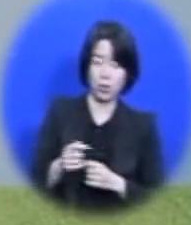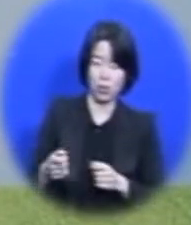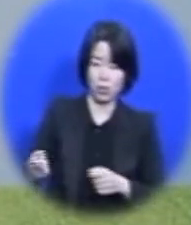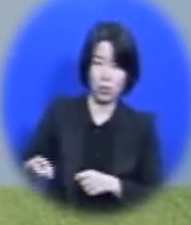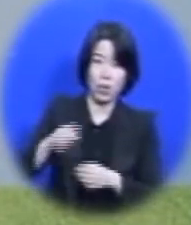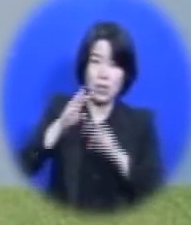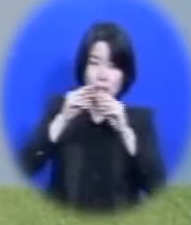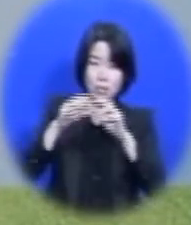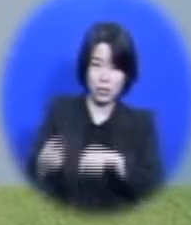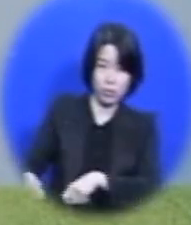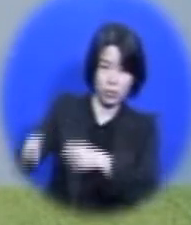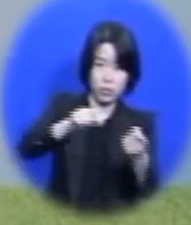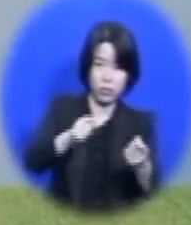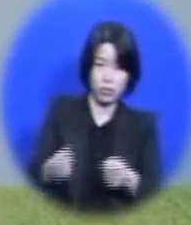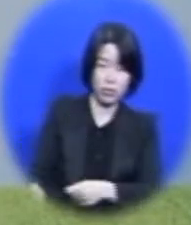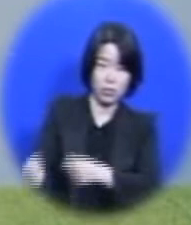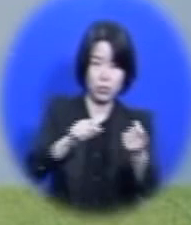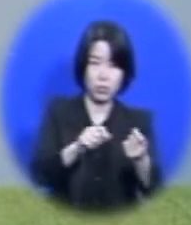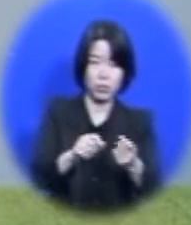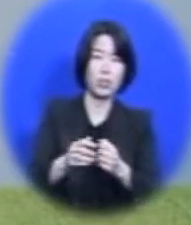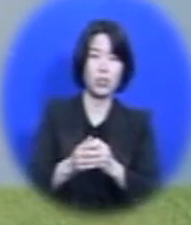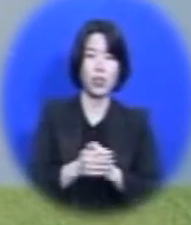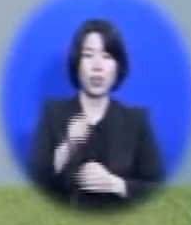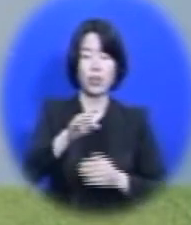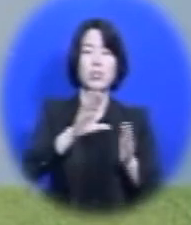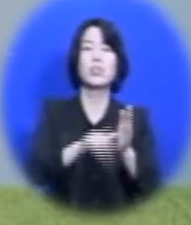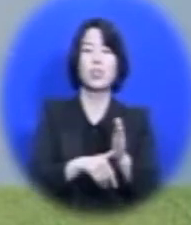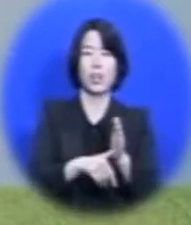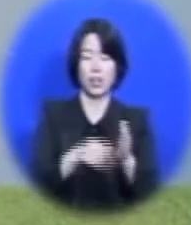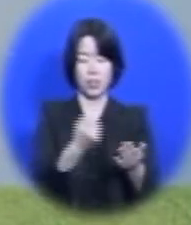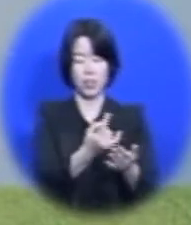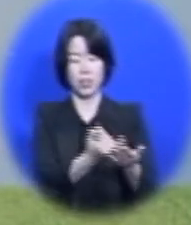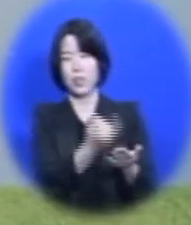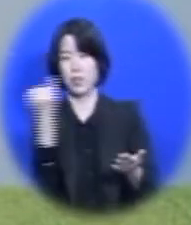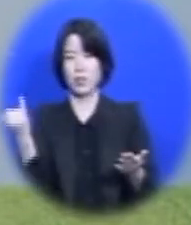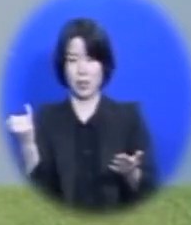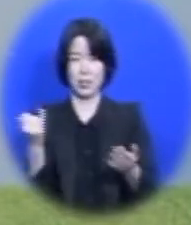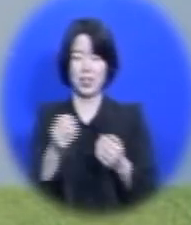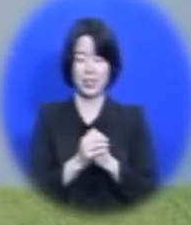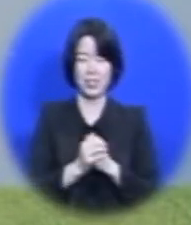퍼서 무덤에다가 이렇게 뿌리기 시작하니까 그때 나왔다는 거 있잖아요. 네.